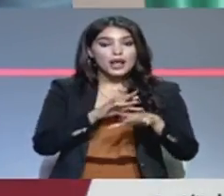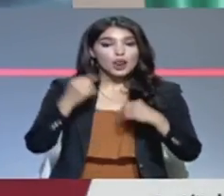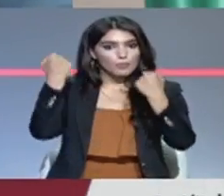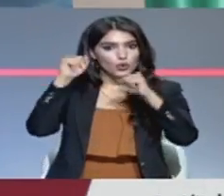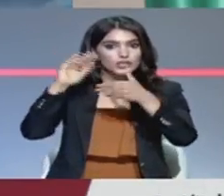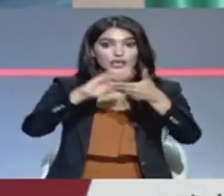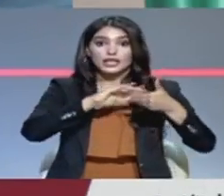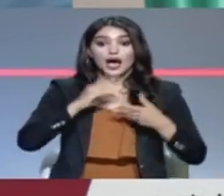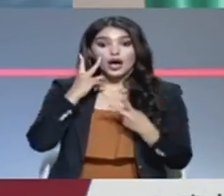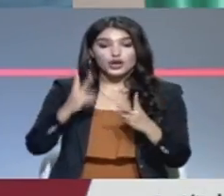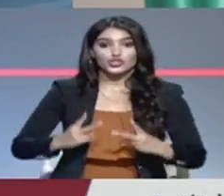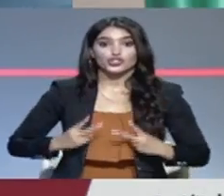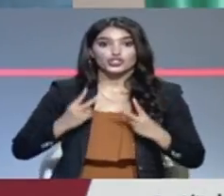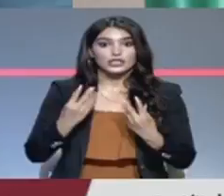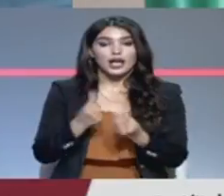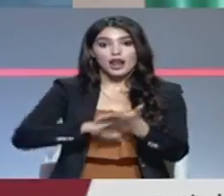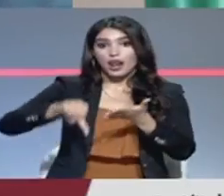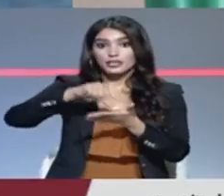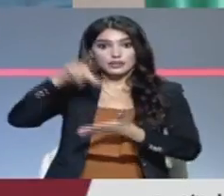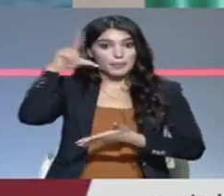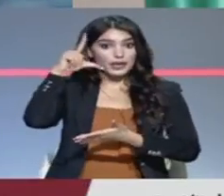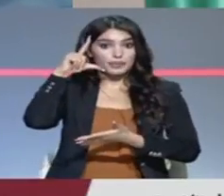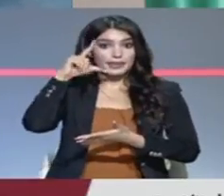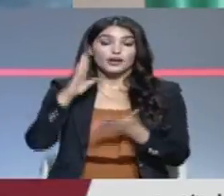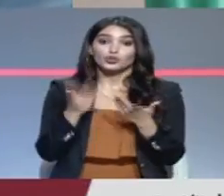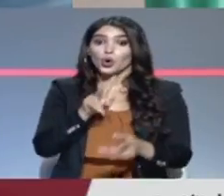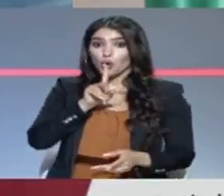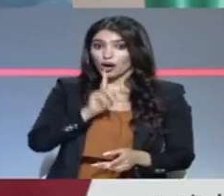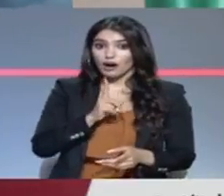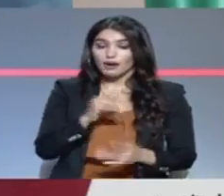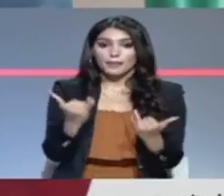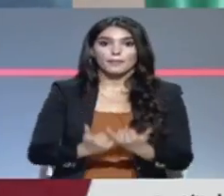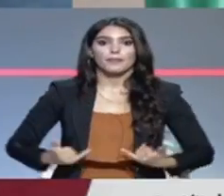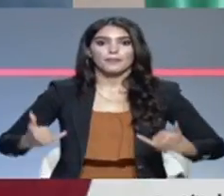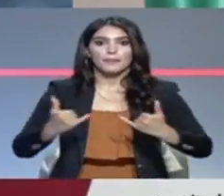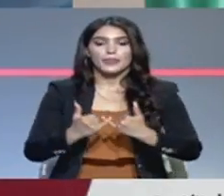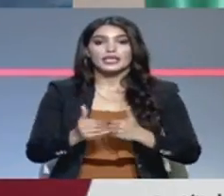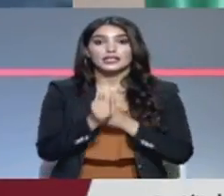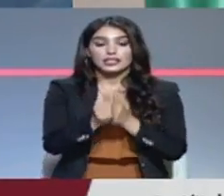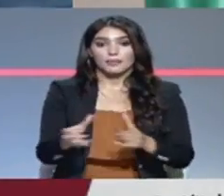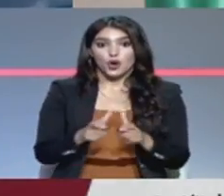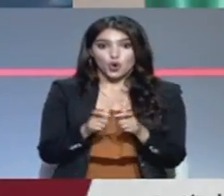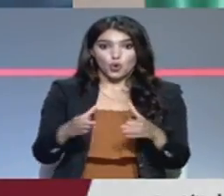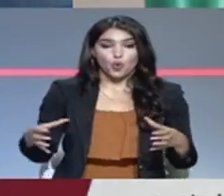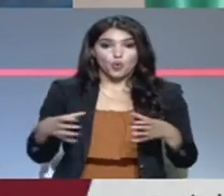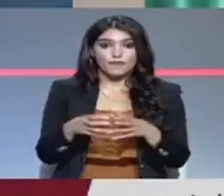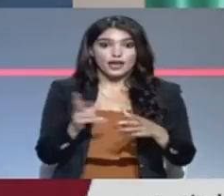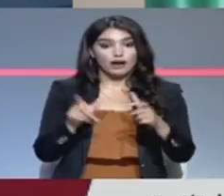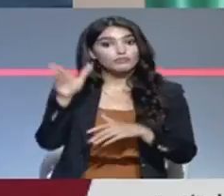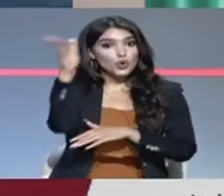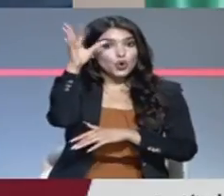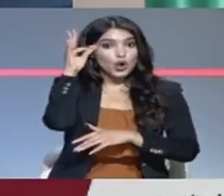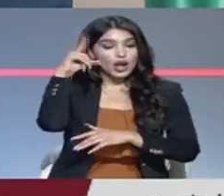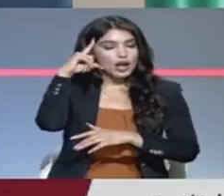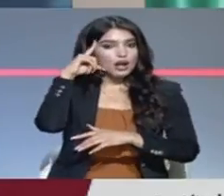سلمية شهدتها مؤخرا العاصمة طرابلس. وحسب قرار المجلس الرئاسي بحكومة الوفاق الوطني فإن وزير